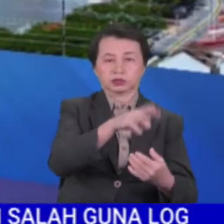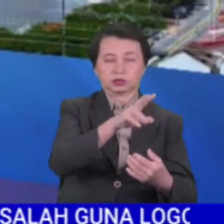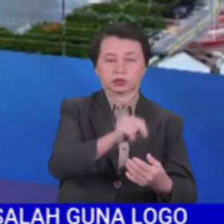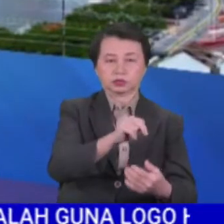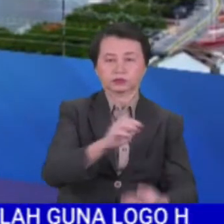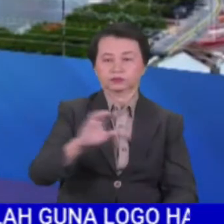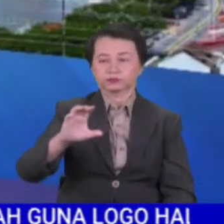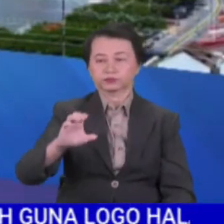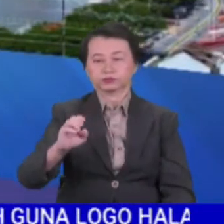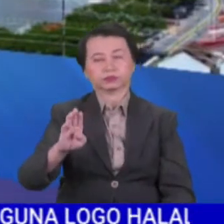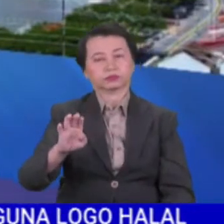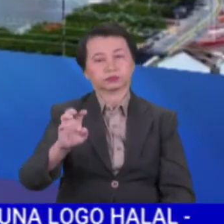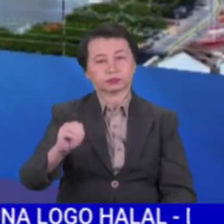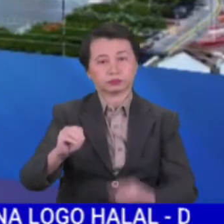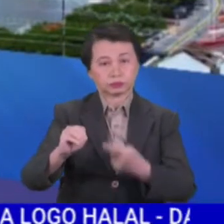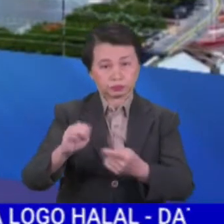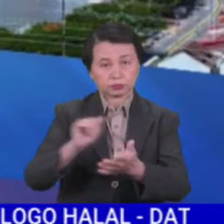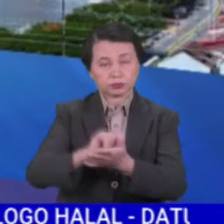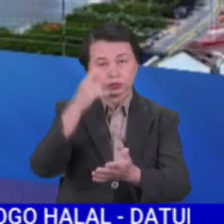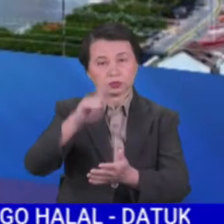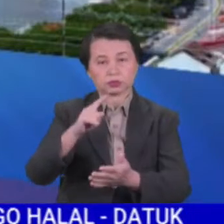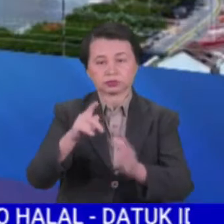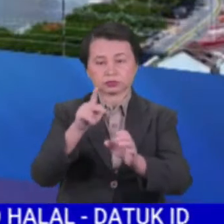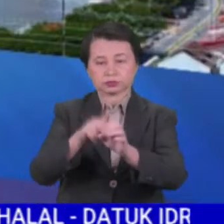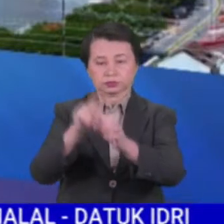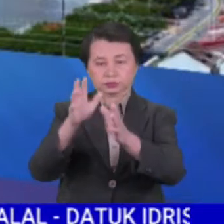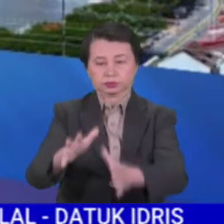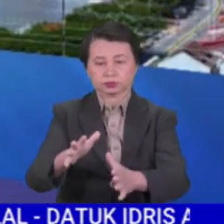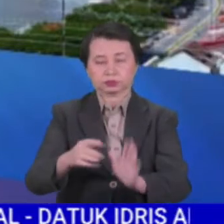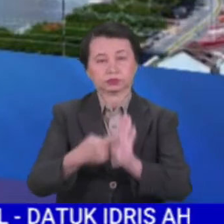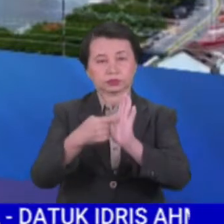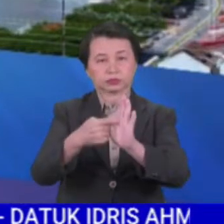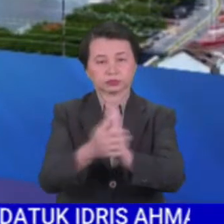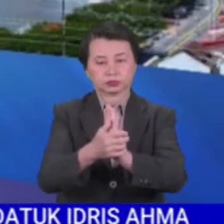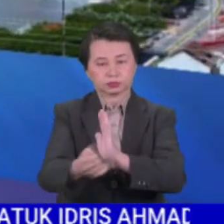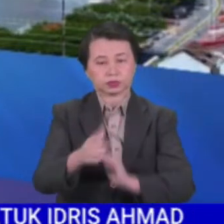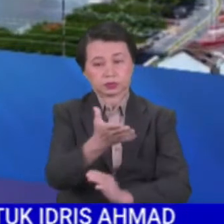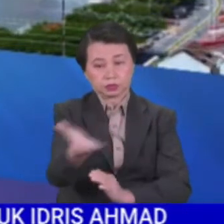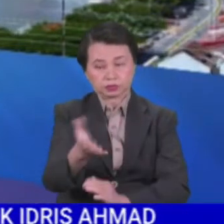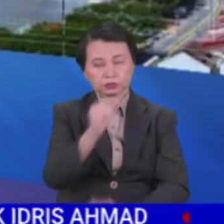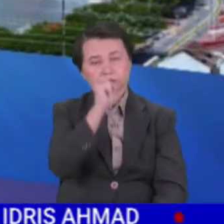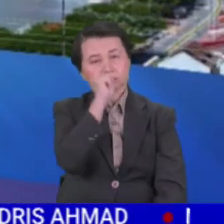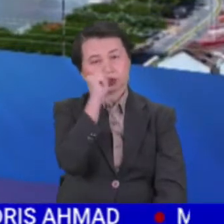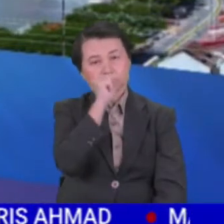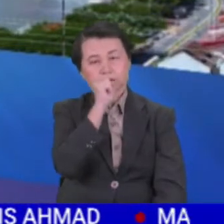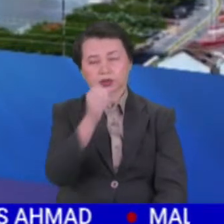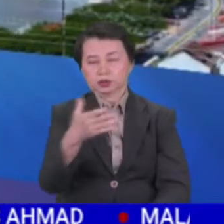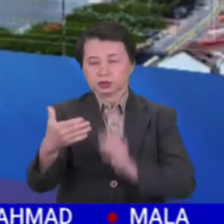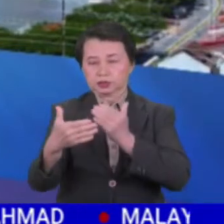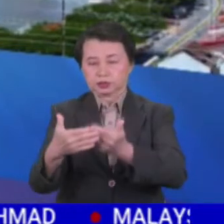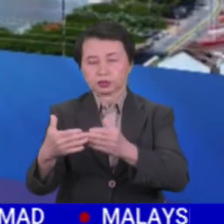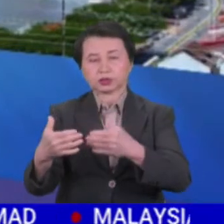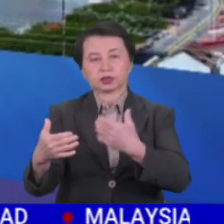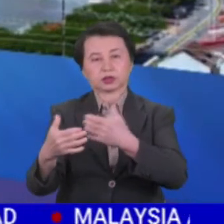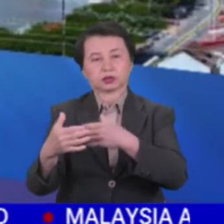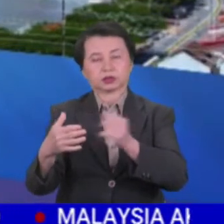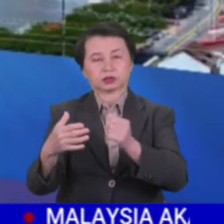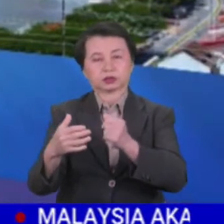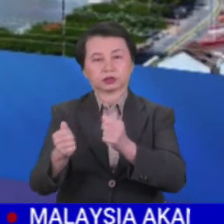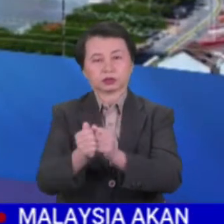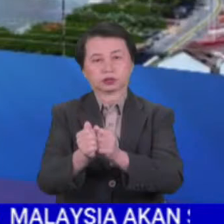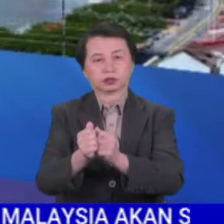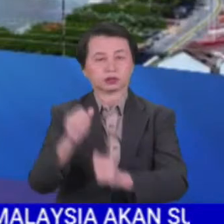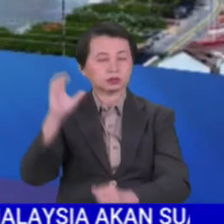CBR merupakan salah satu platform bagi para peserta menyerlahkan bakat nyanyian selain mendekatkan stesen penyiaran itu